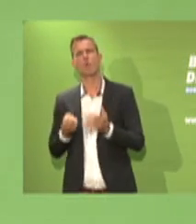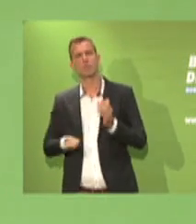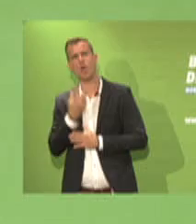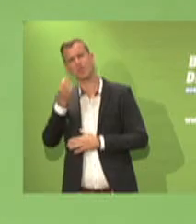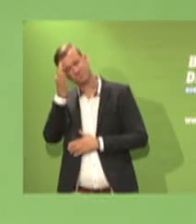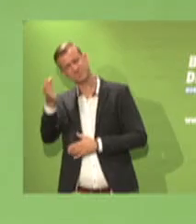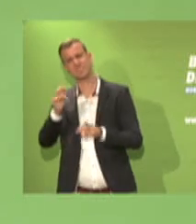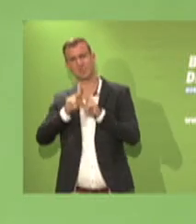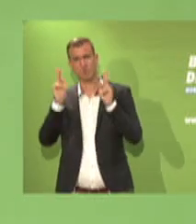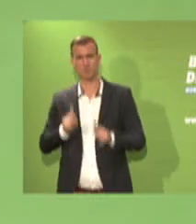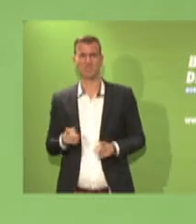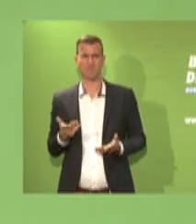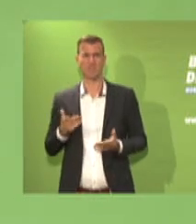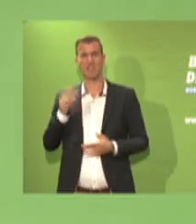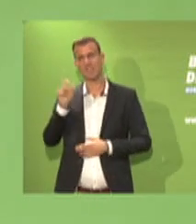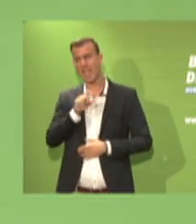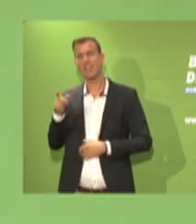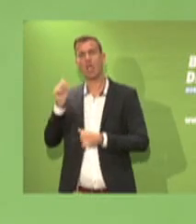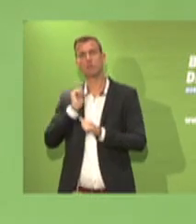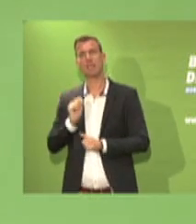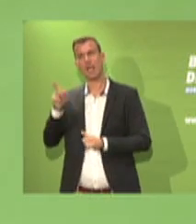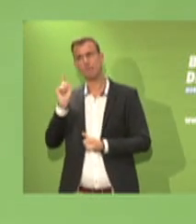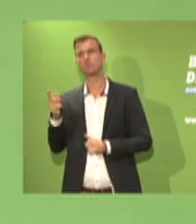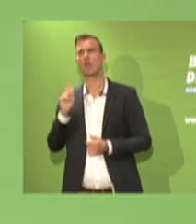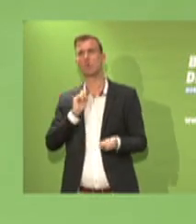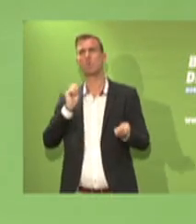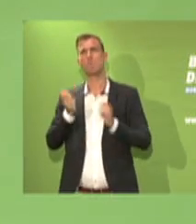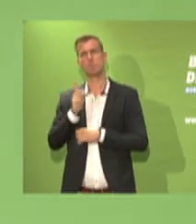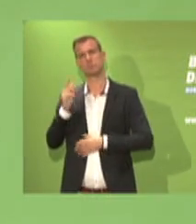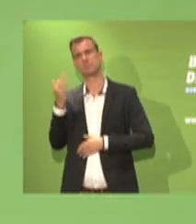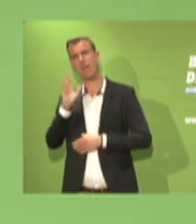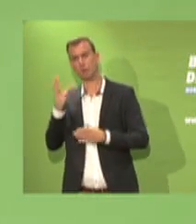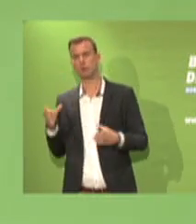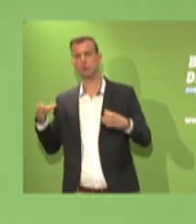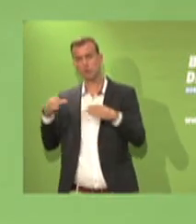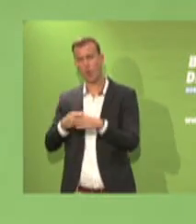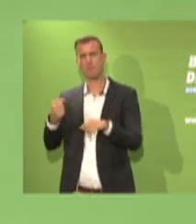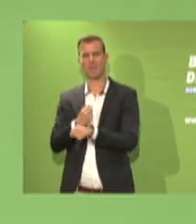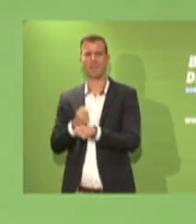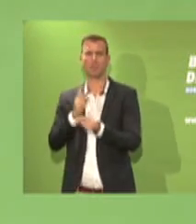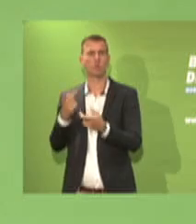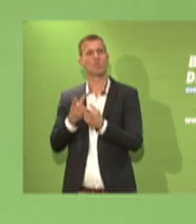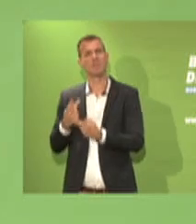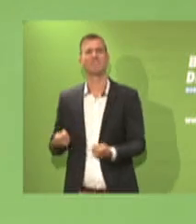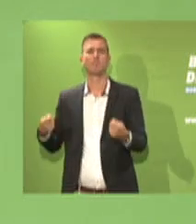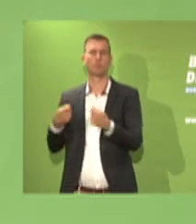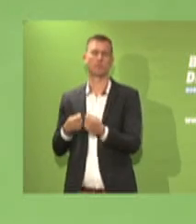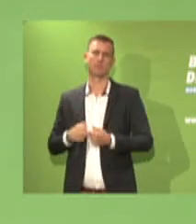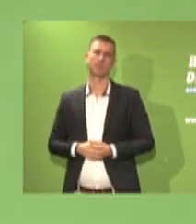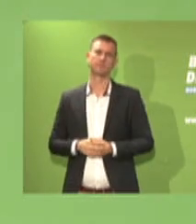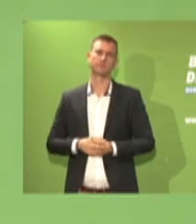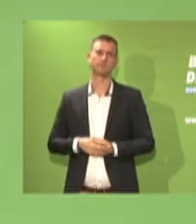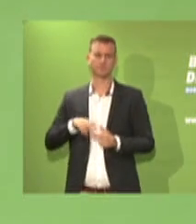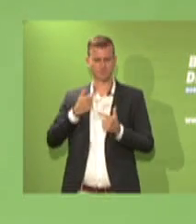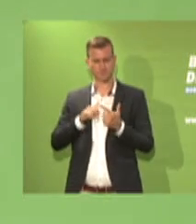innovativen Konzepte und da müssen sich auch die Krankenhausträger auf den Weg machen und müssen miteinander kooperieren oder Verbünde eingehen. Das zweite